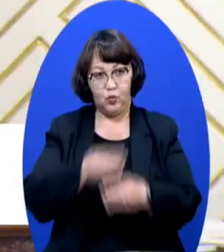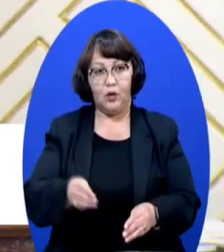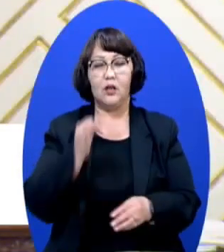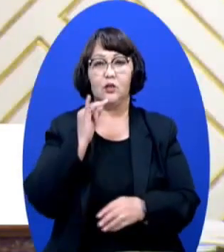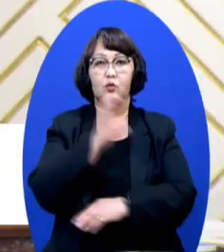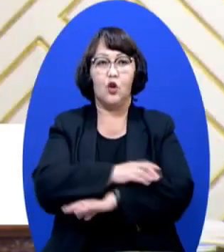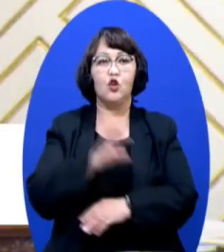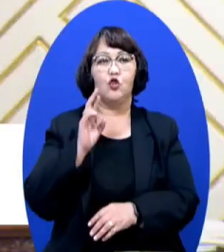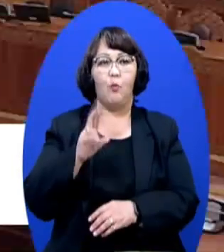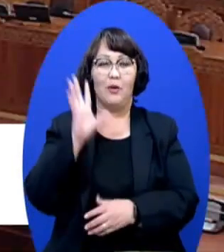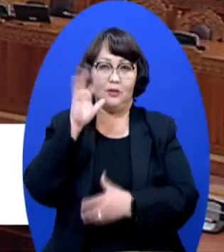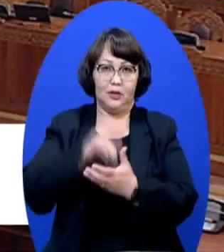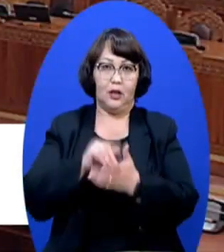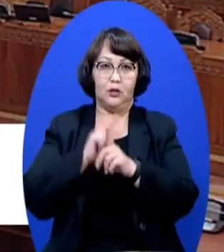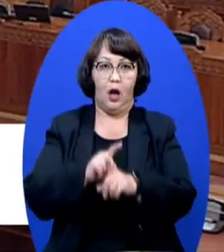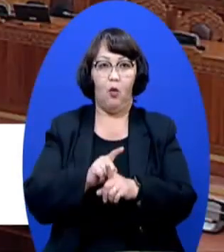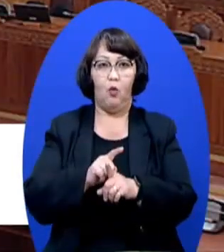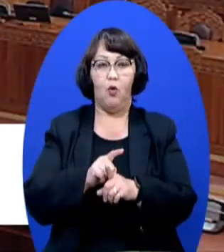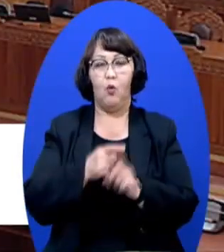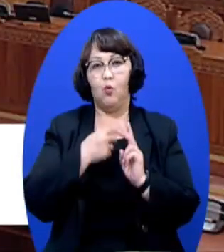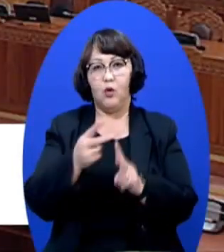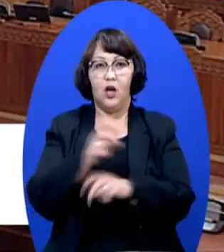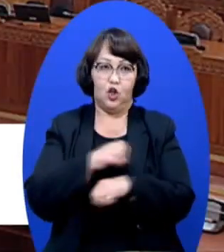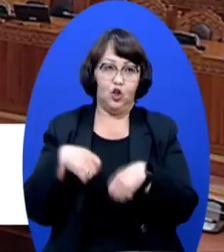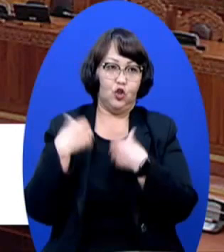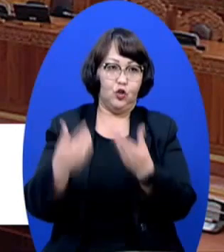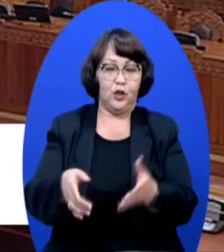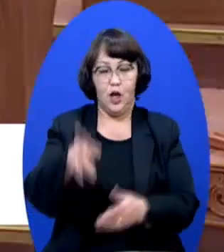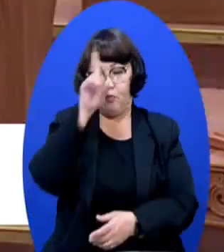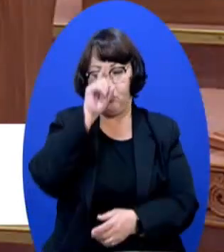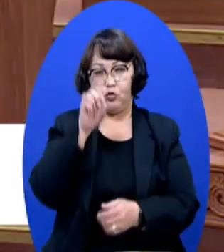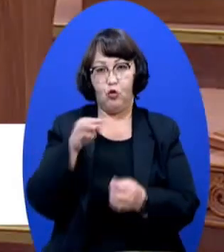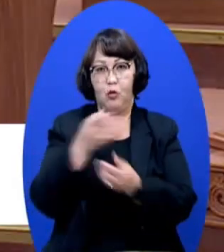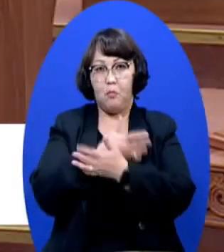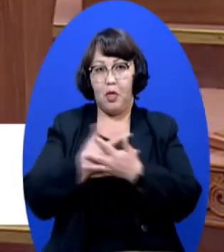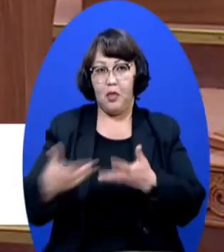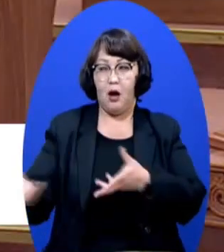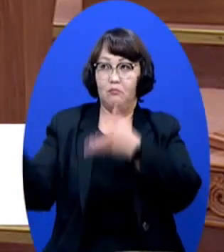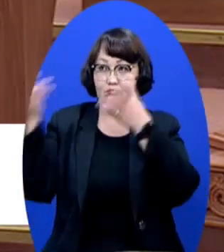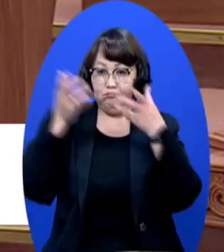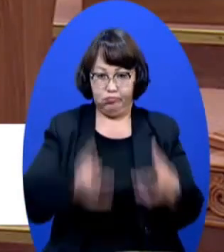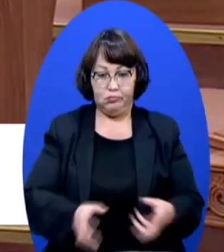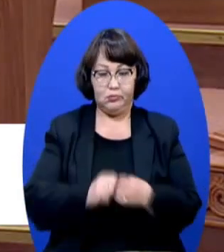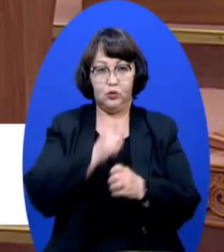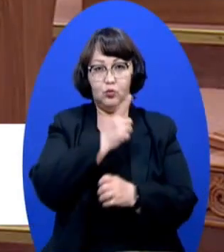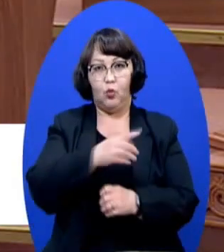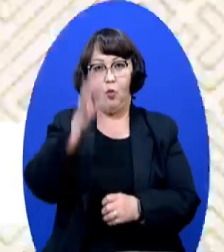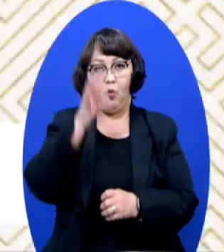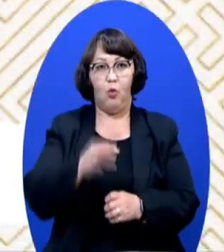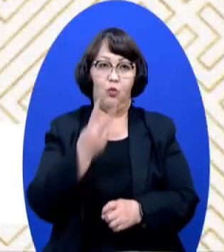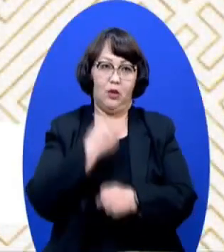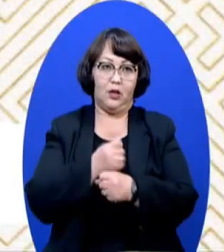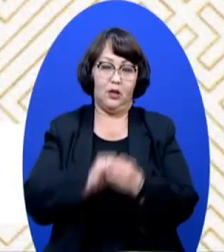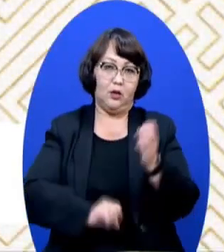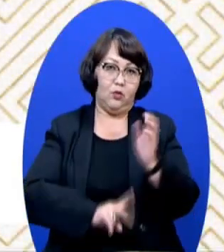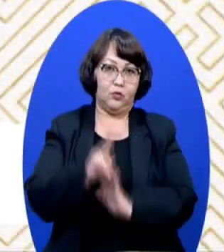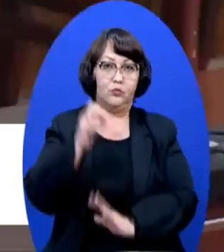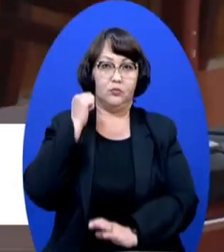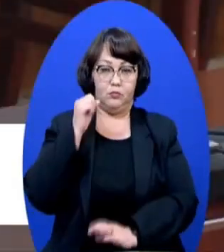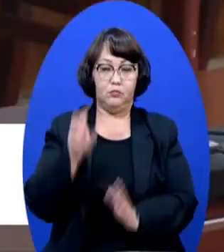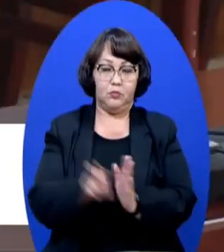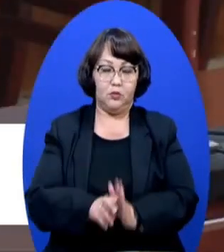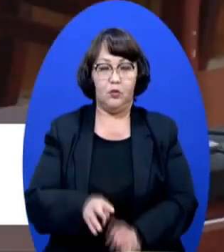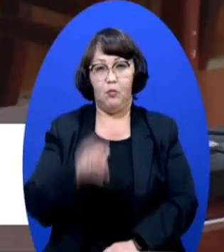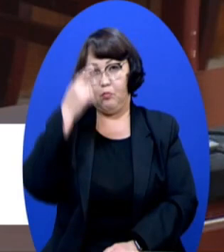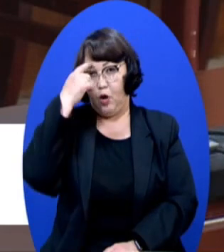стандартын тусламж үйлчилгээг иргэдэд хүргэх юм. Энэ жилдээ эмнэлгийн тоног төхөөрөмжүүдийг бүрдүүлснээр бүрэн хэмжээнд үйл ажиллагаагаа явуулах боломжтой болох юм а.